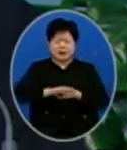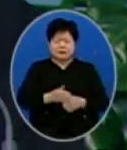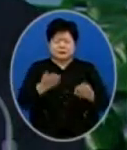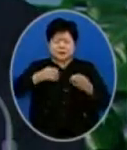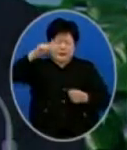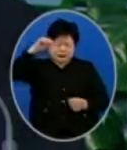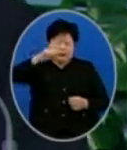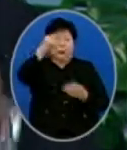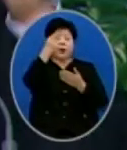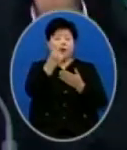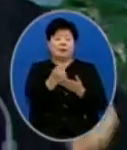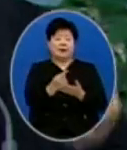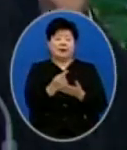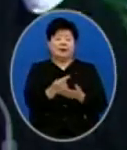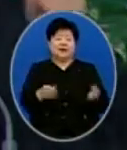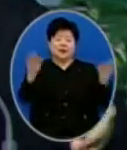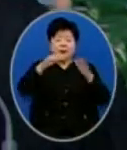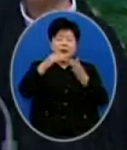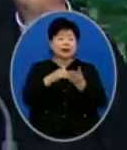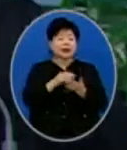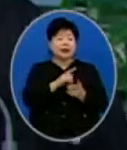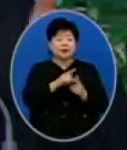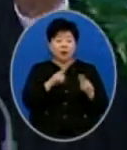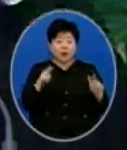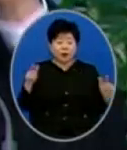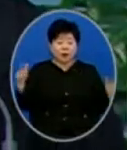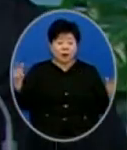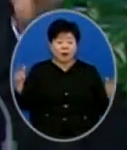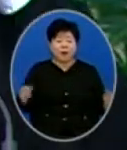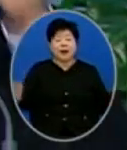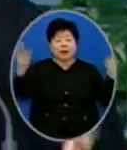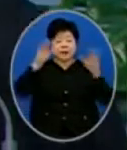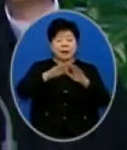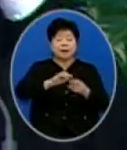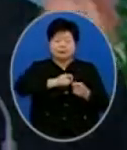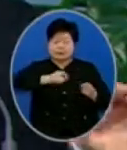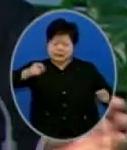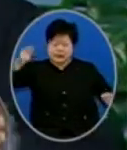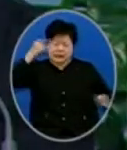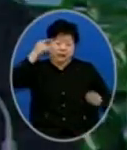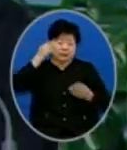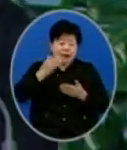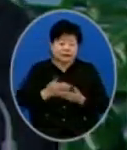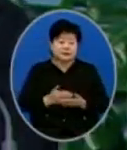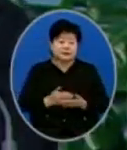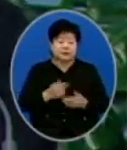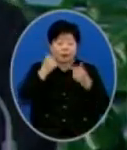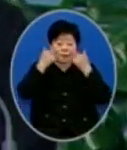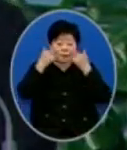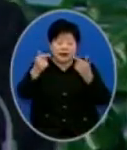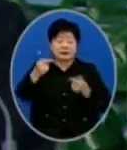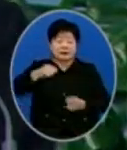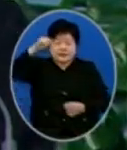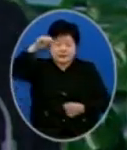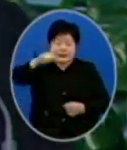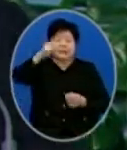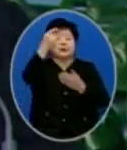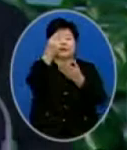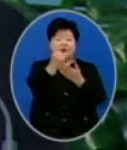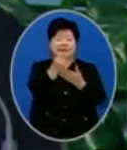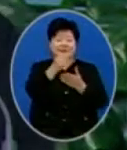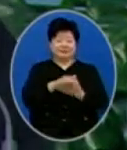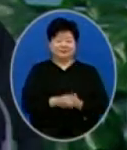새벽에 밝습니다 밤이 끝이라고 생각하지 마세요 밤이 너무 길다고 생각하지 마세요 반드시 새벽은 밝아오는